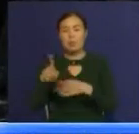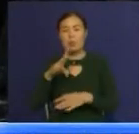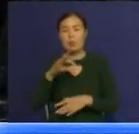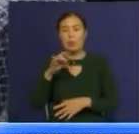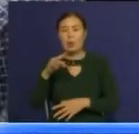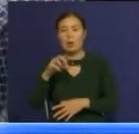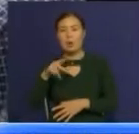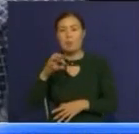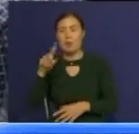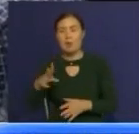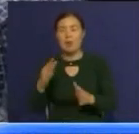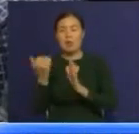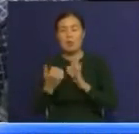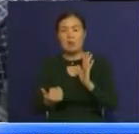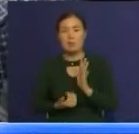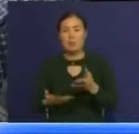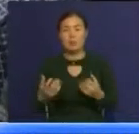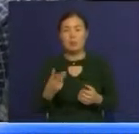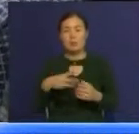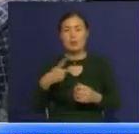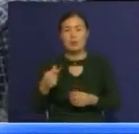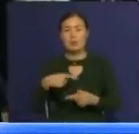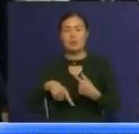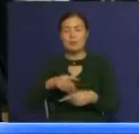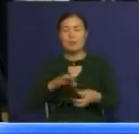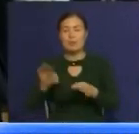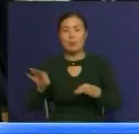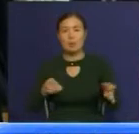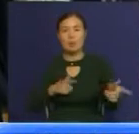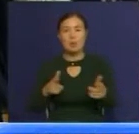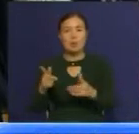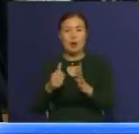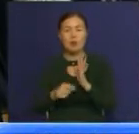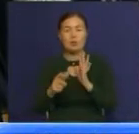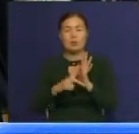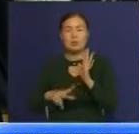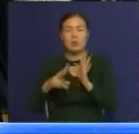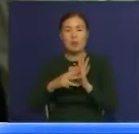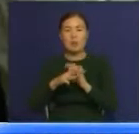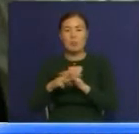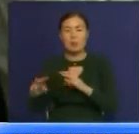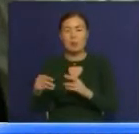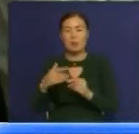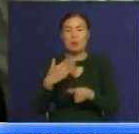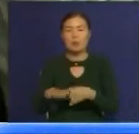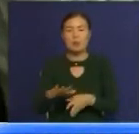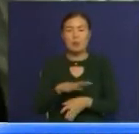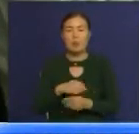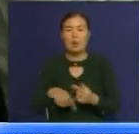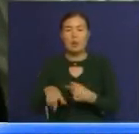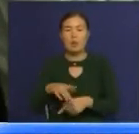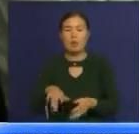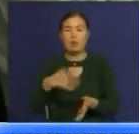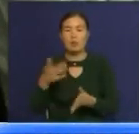нұркапитал бағдарламасын іске асыруда. Қазір 31 кәсіпкерлік жоба нақтыланып, ол үшін 686 миллионнан астам қаржы бөлінді. Қала